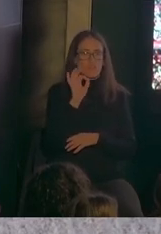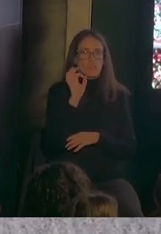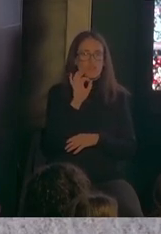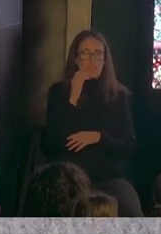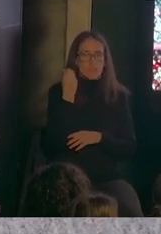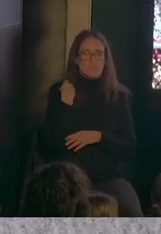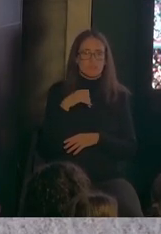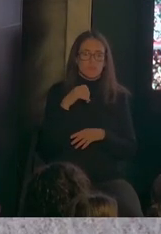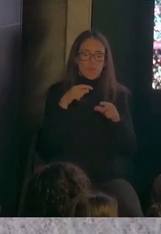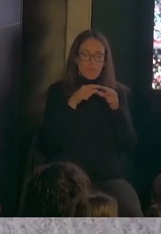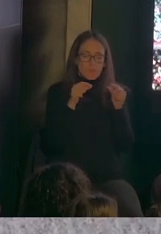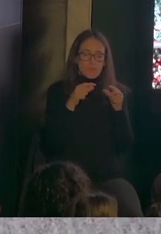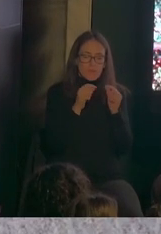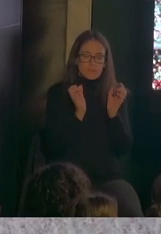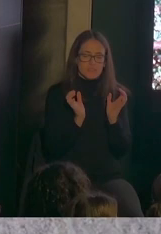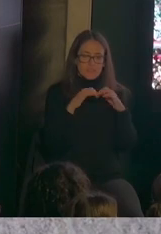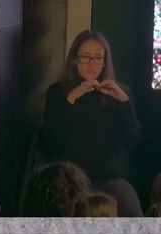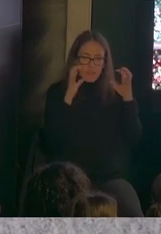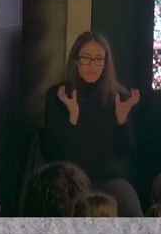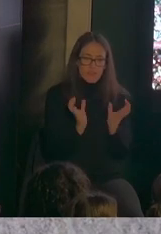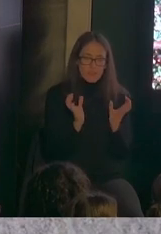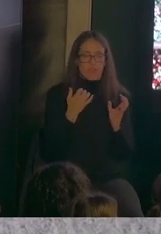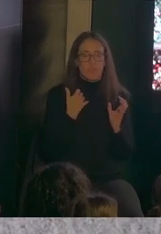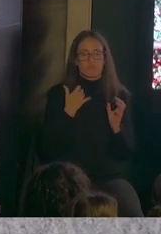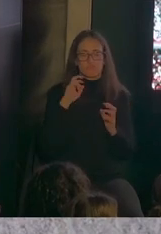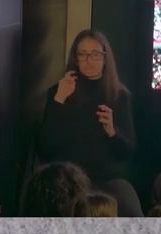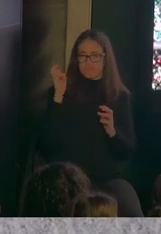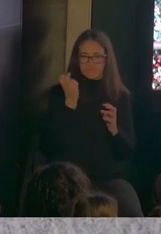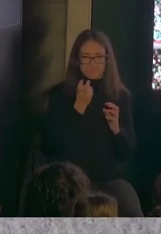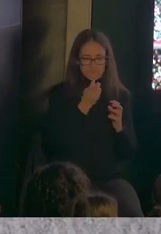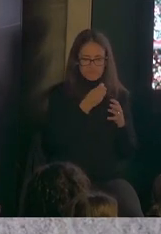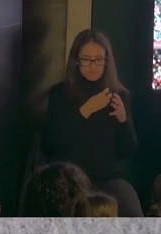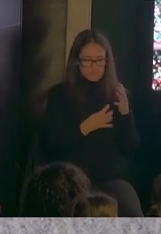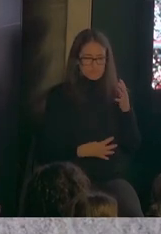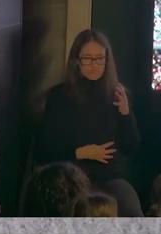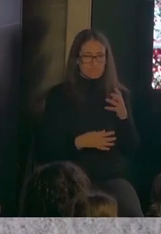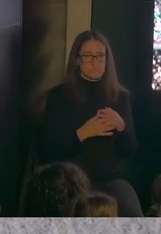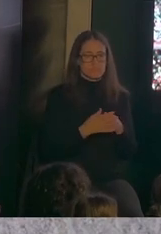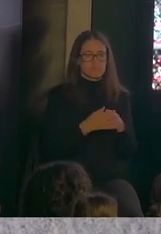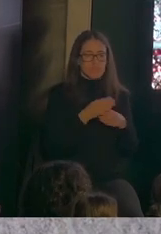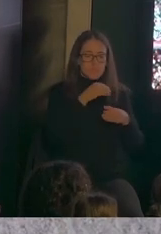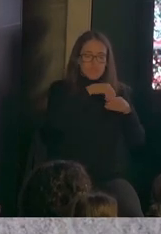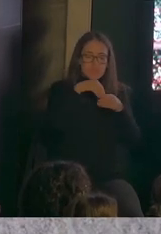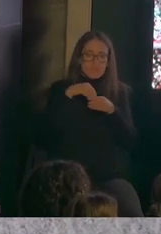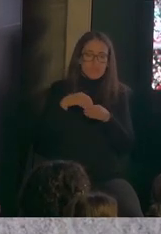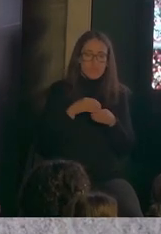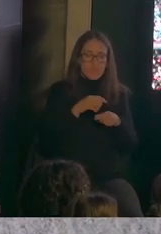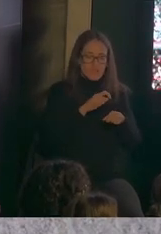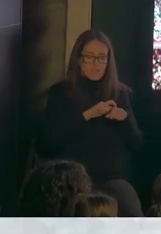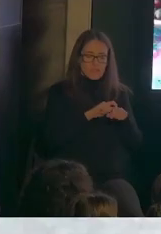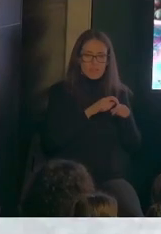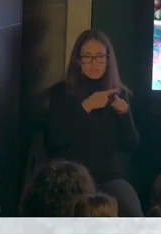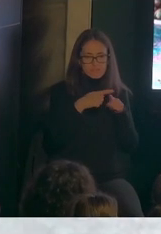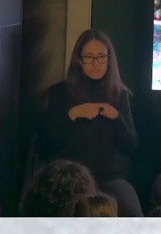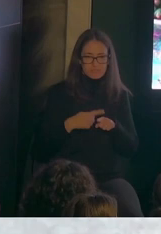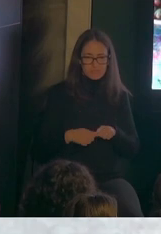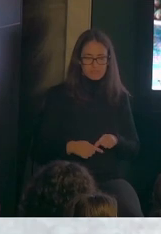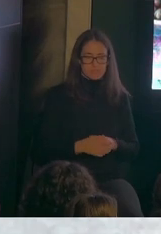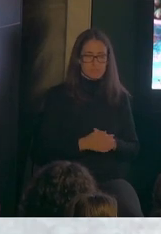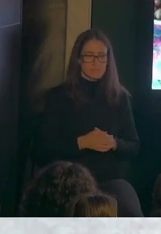pipes de carbassa, farines de... Bueno, n'hi ha moltíssimes, vale? Inclús que tenen diferents propietats funcionals.